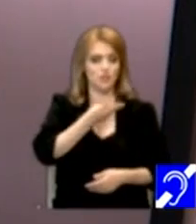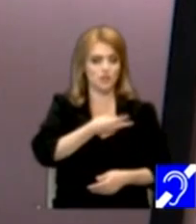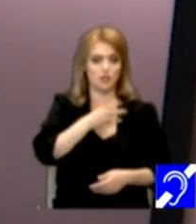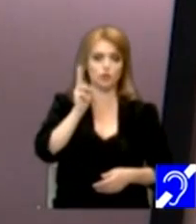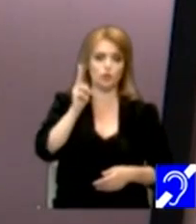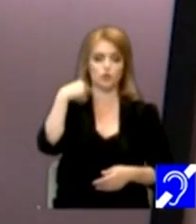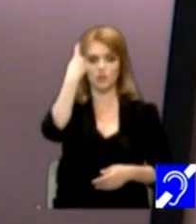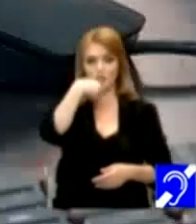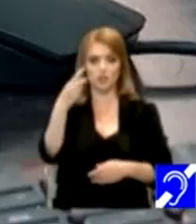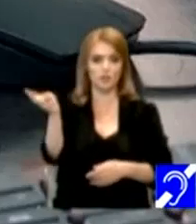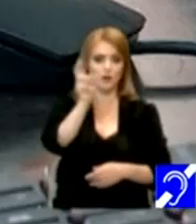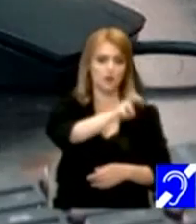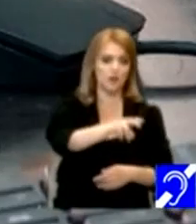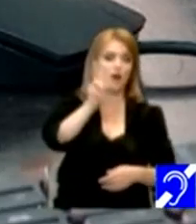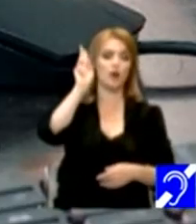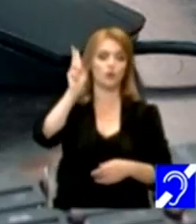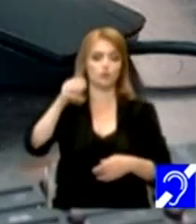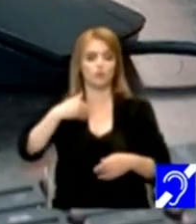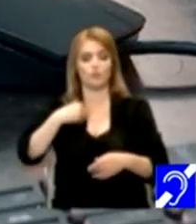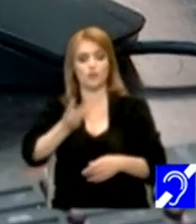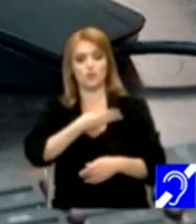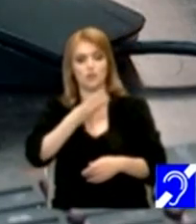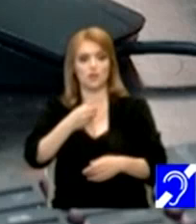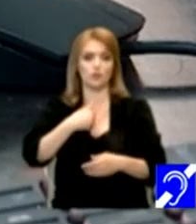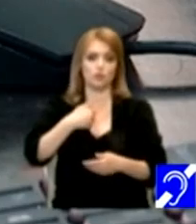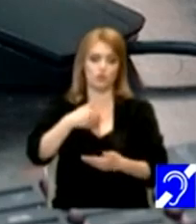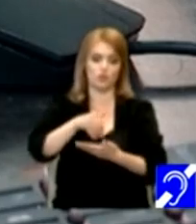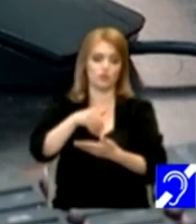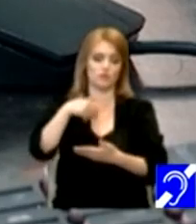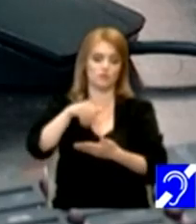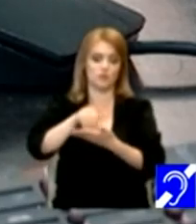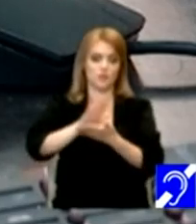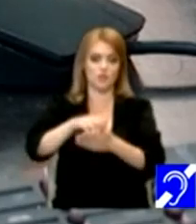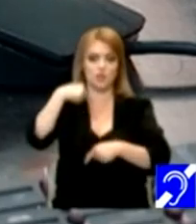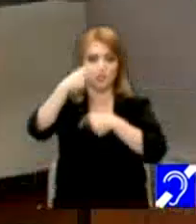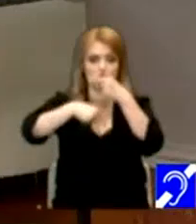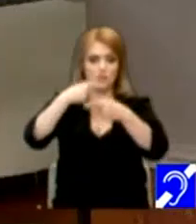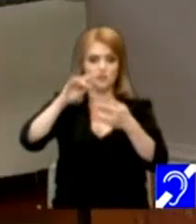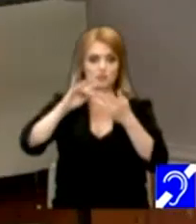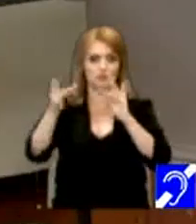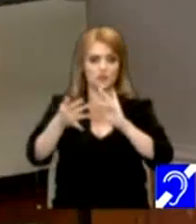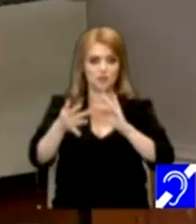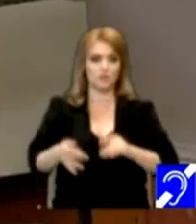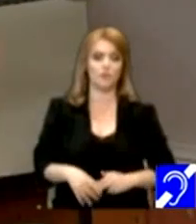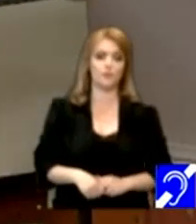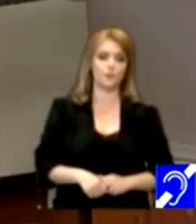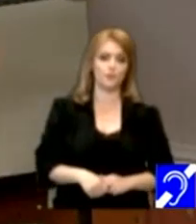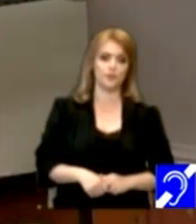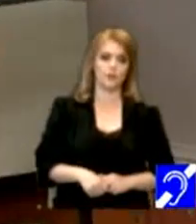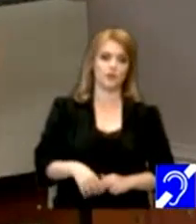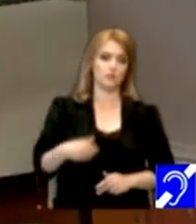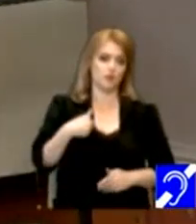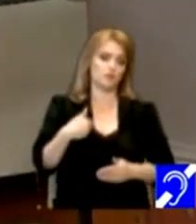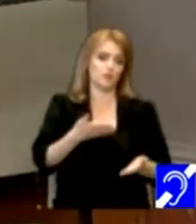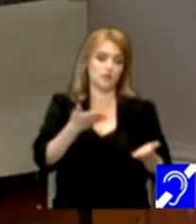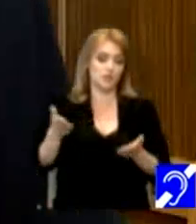administrarea bazelor de date. Am dat oferta către Ministerul Educației ca să înrolăm tineri la